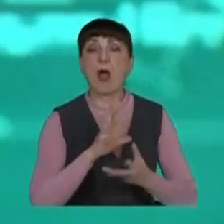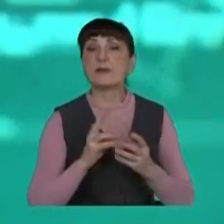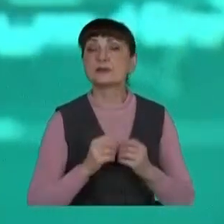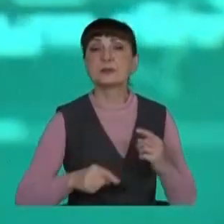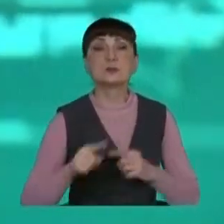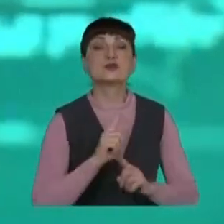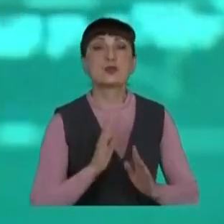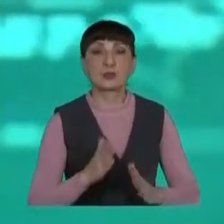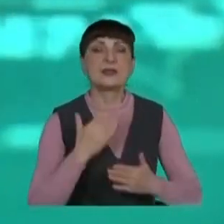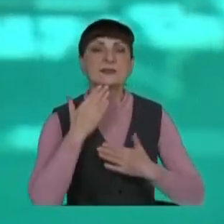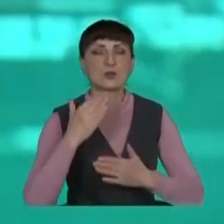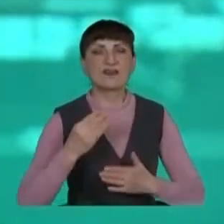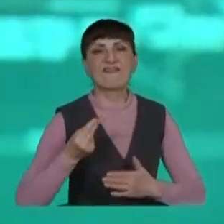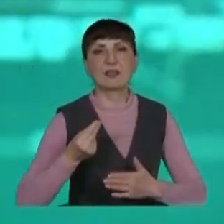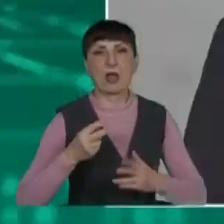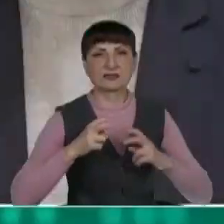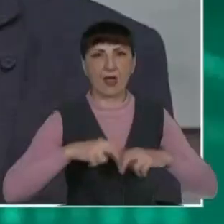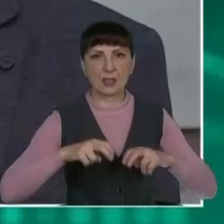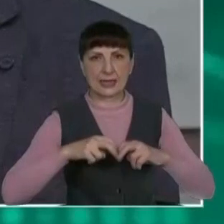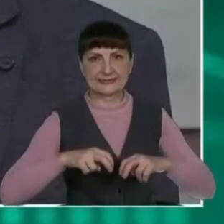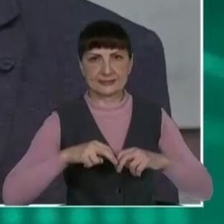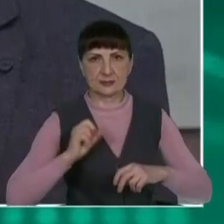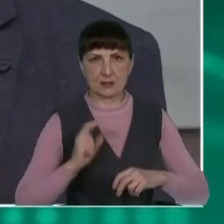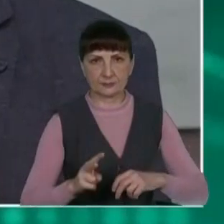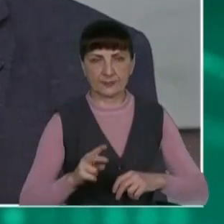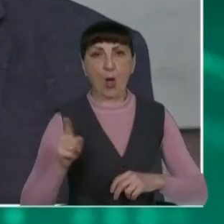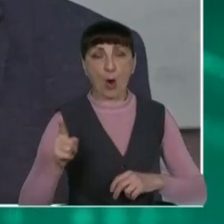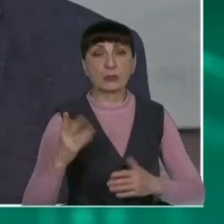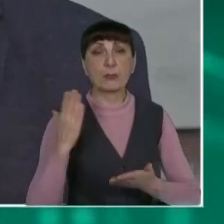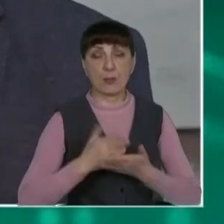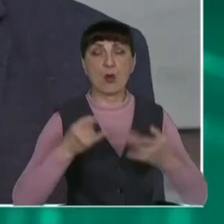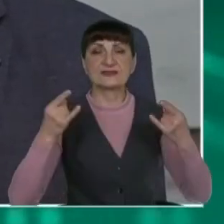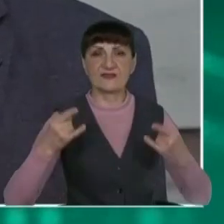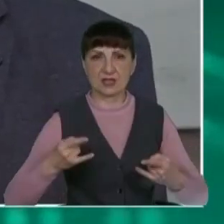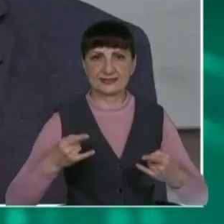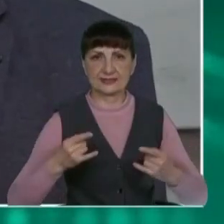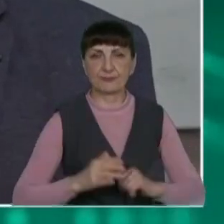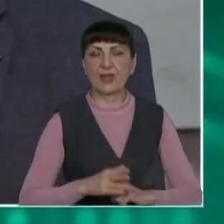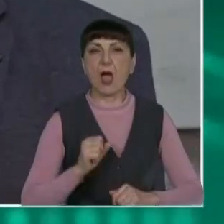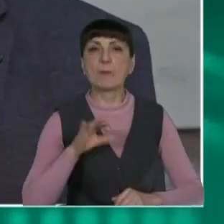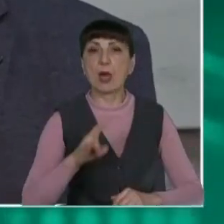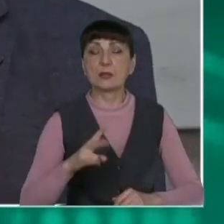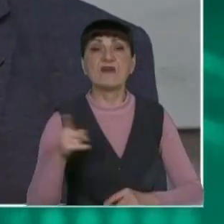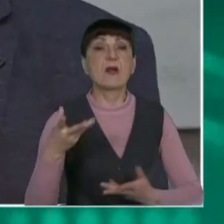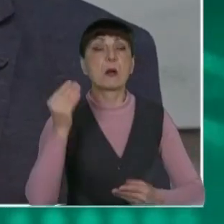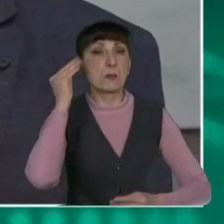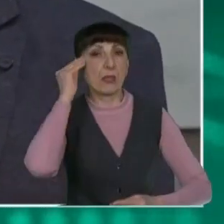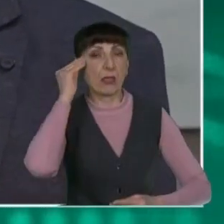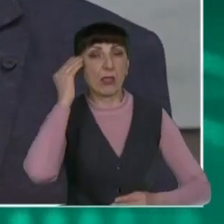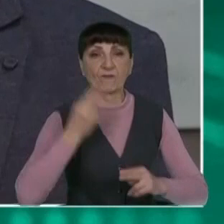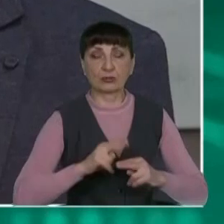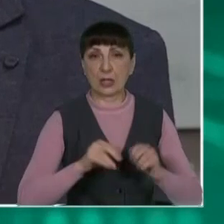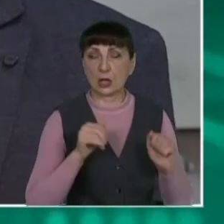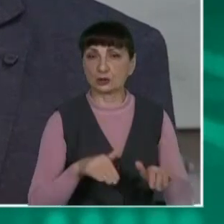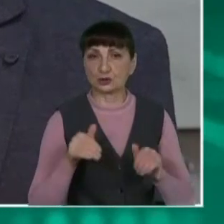обернуться? Мы спросим у финансового аналитика Армана Бисимбаева. Он с нами на прямой связи. Арман, вы как оцениваете вот такие